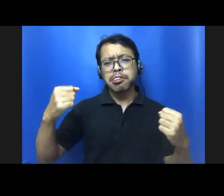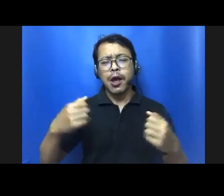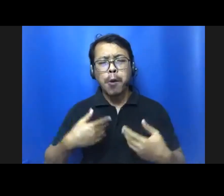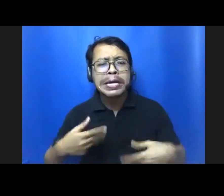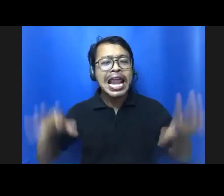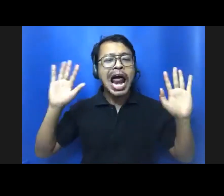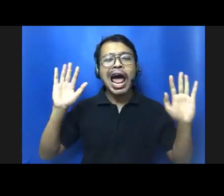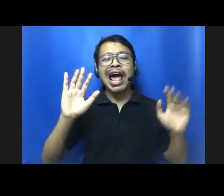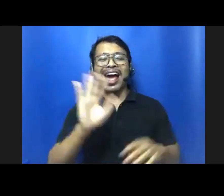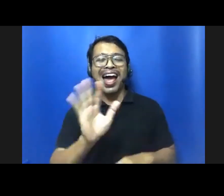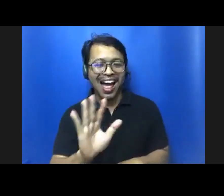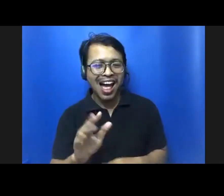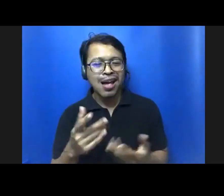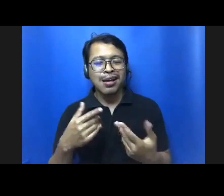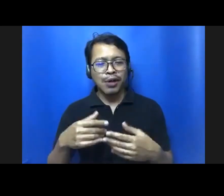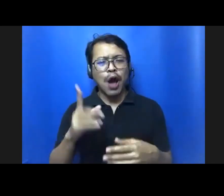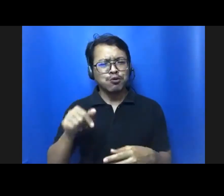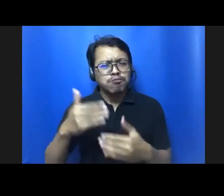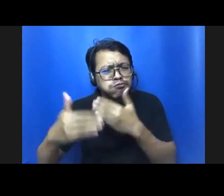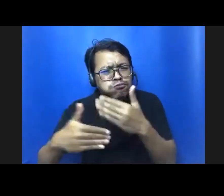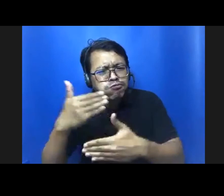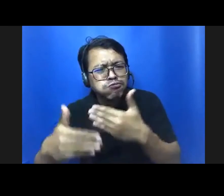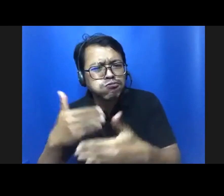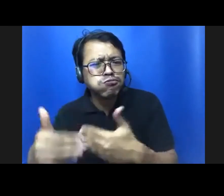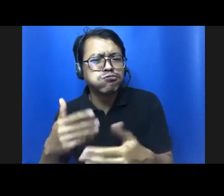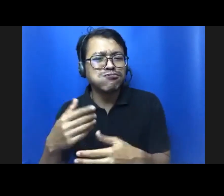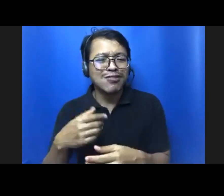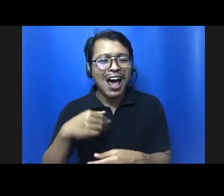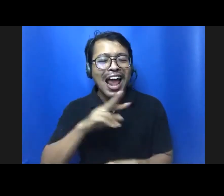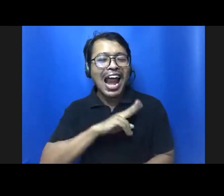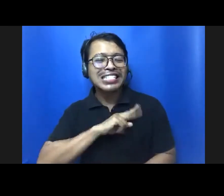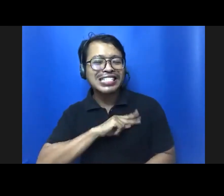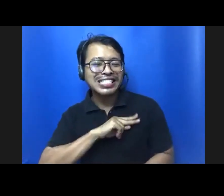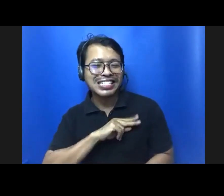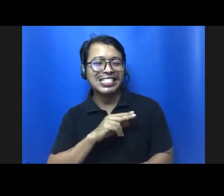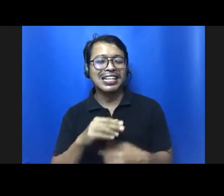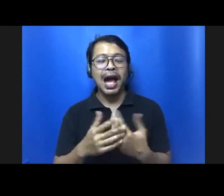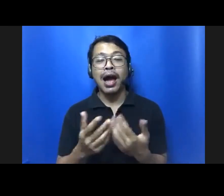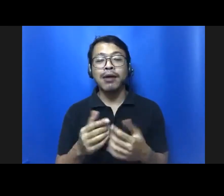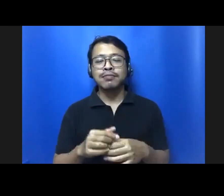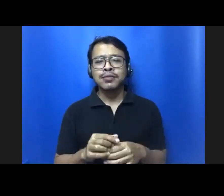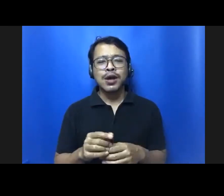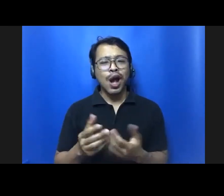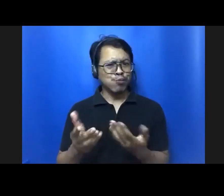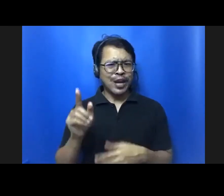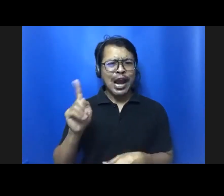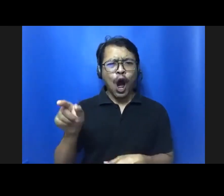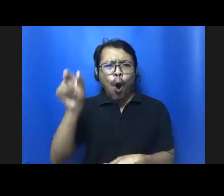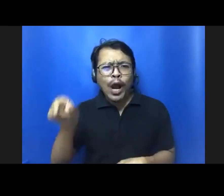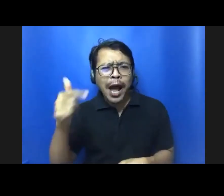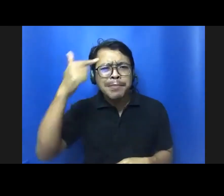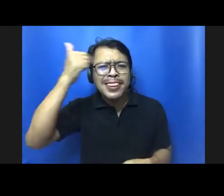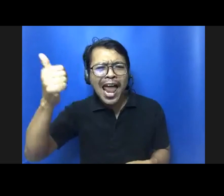tahan banting, tekun gitu. Jadi kadang-kadang orang pintar itu kalah dengan orang tekun. Kalau tekun